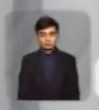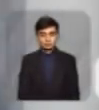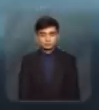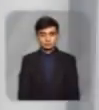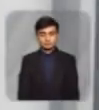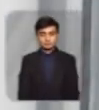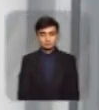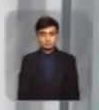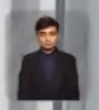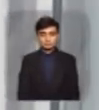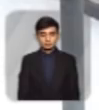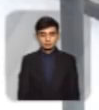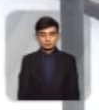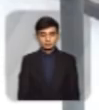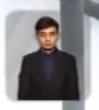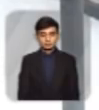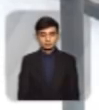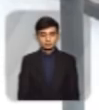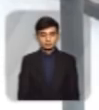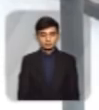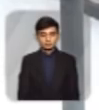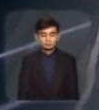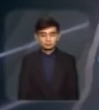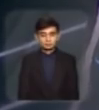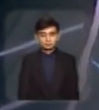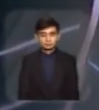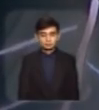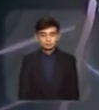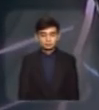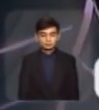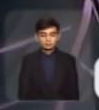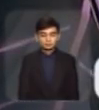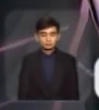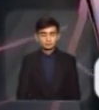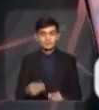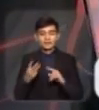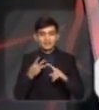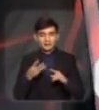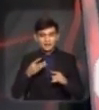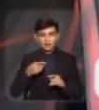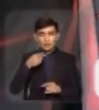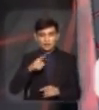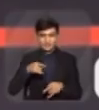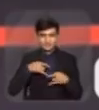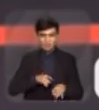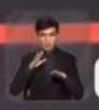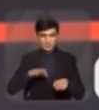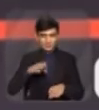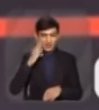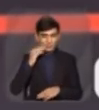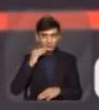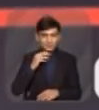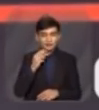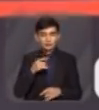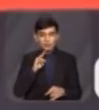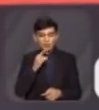Людмила Батюшкина, Ирина Нинашева, Информбюро, Карагандинская область. А в третьем роддоме Алматы скончался младенец. В смерти